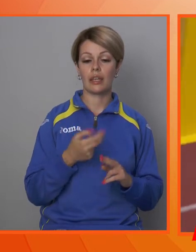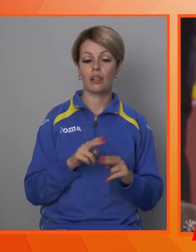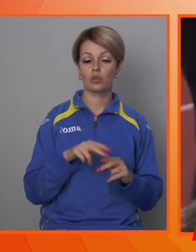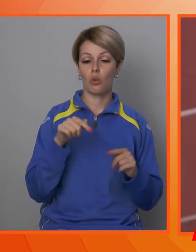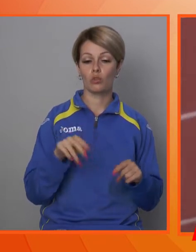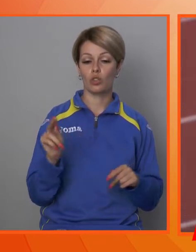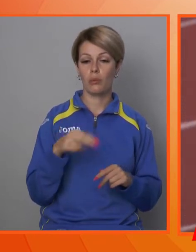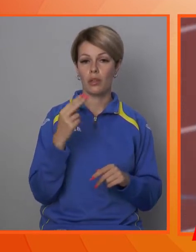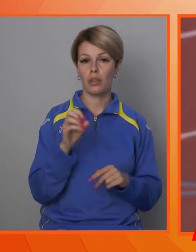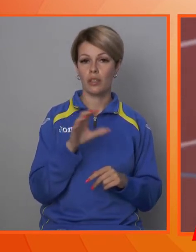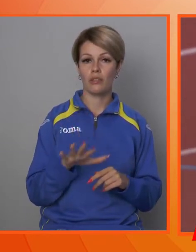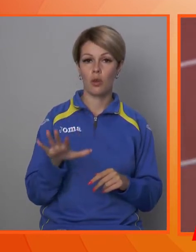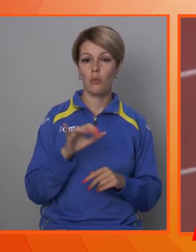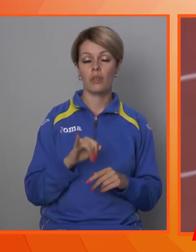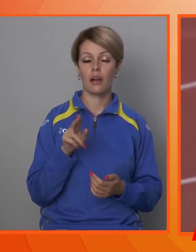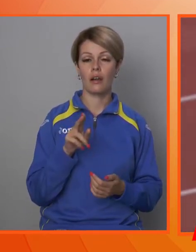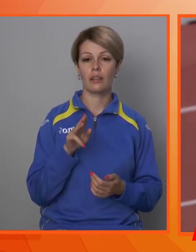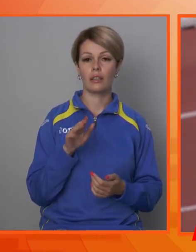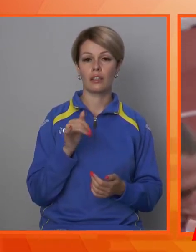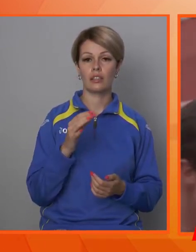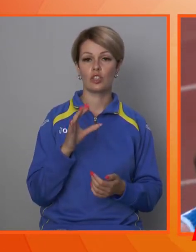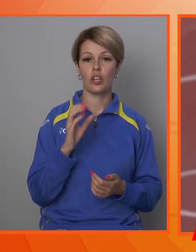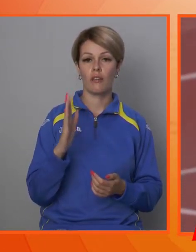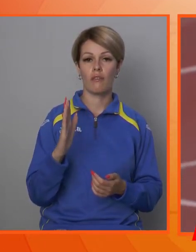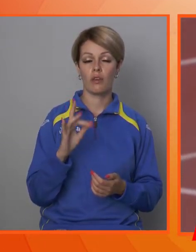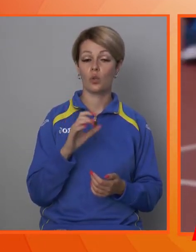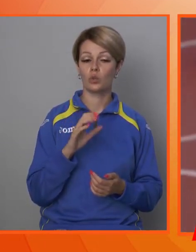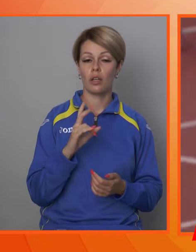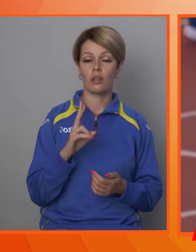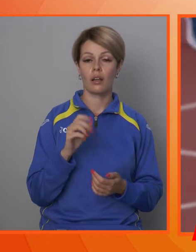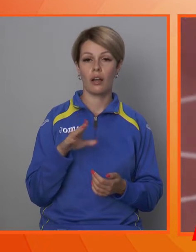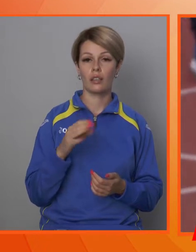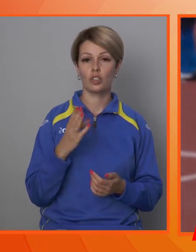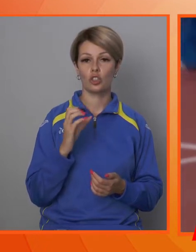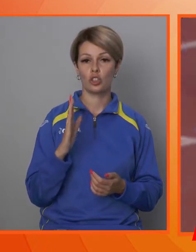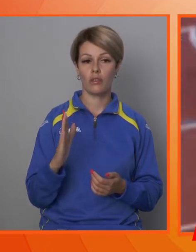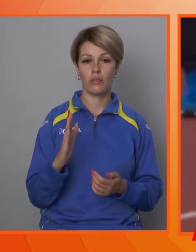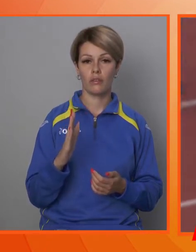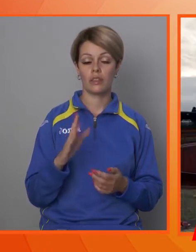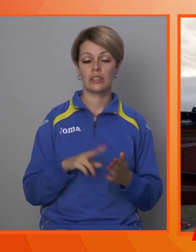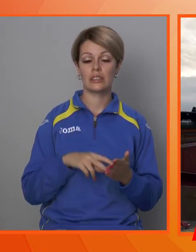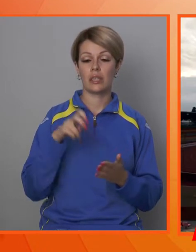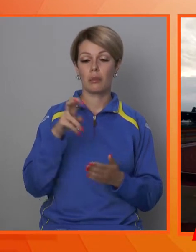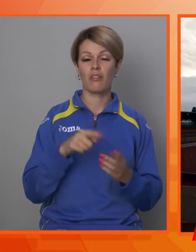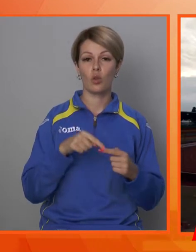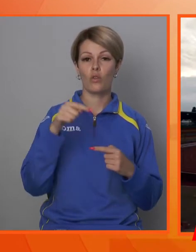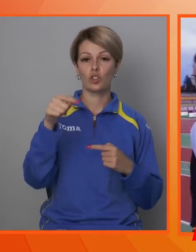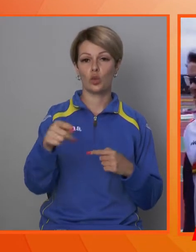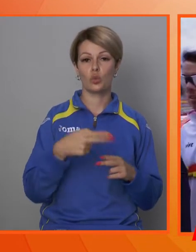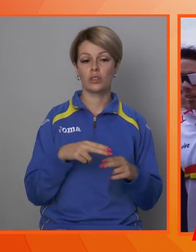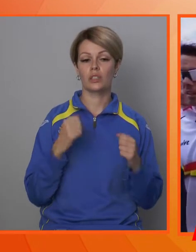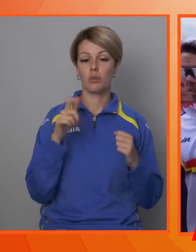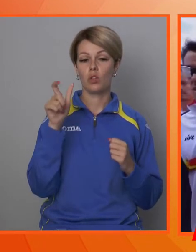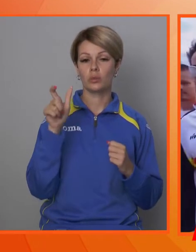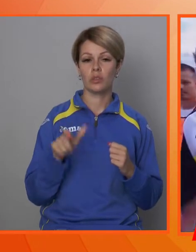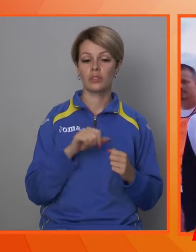медаль і на цьому чемпіонаті Європи. Руслан Катишев у стрибках довжину. Це спортсмен,